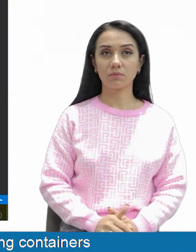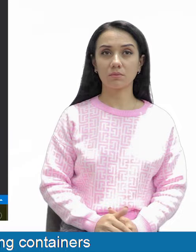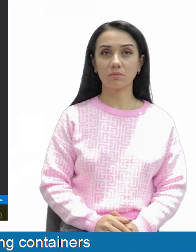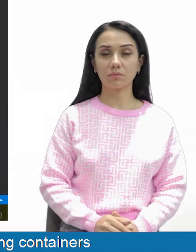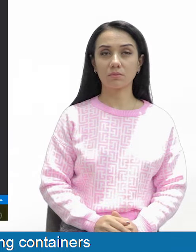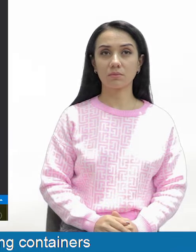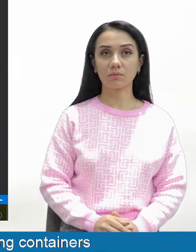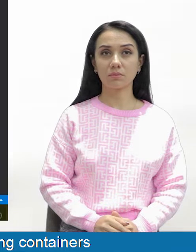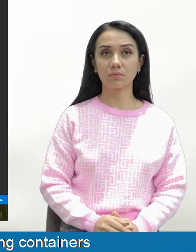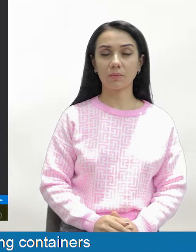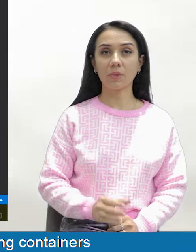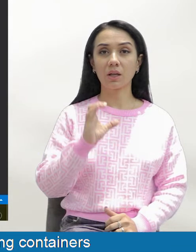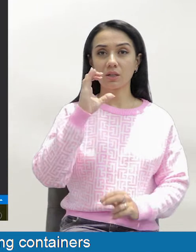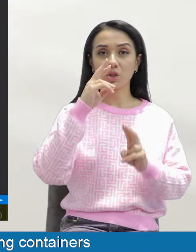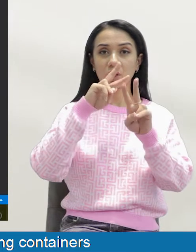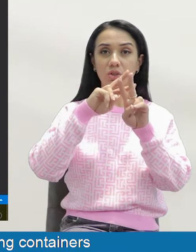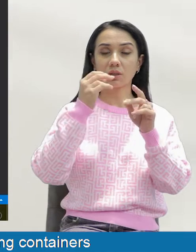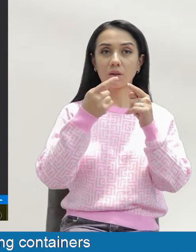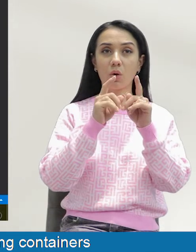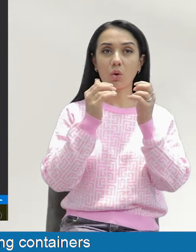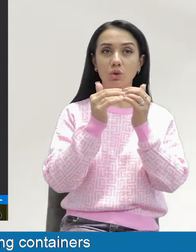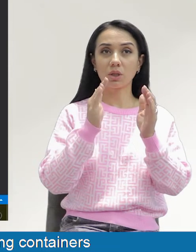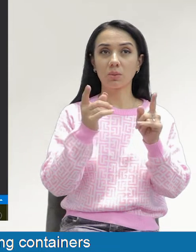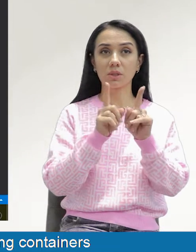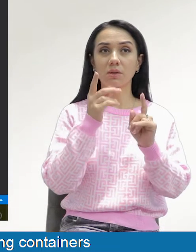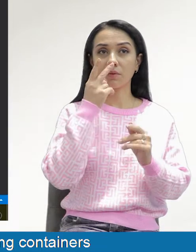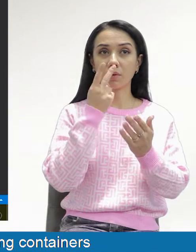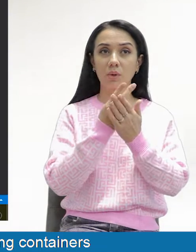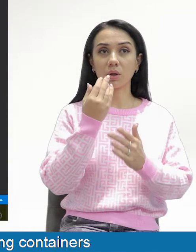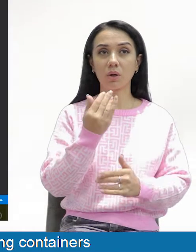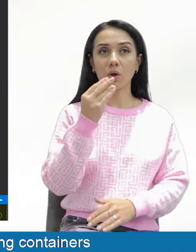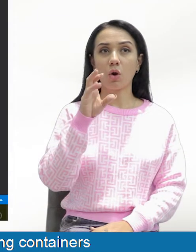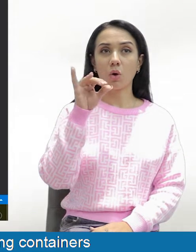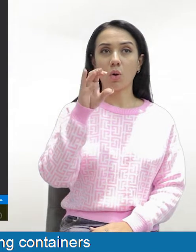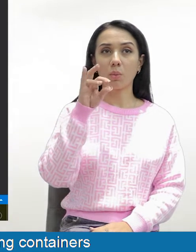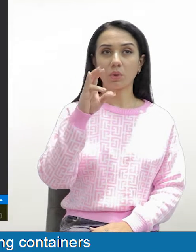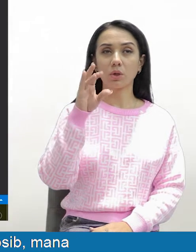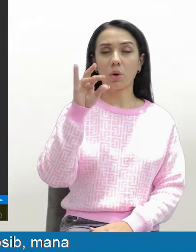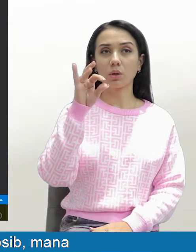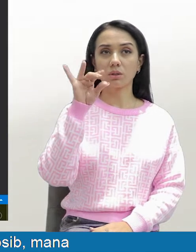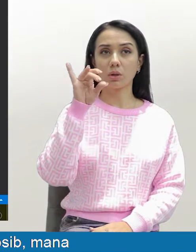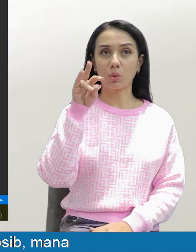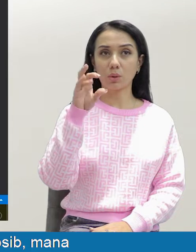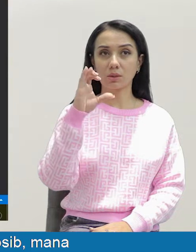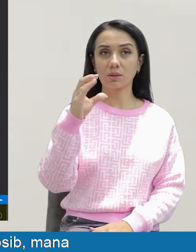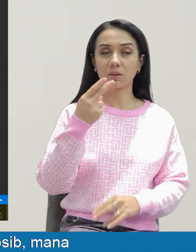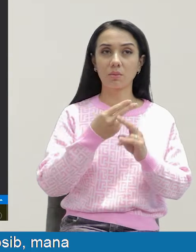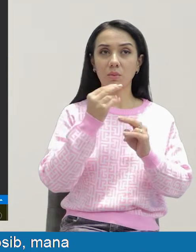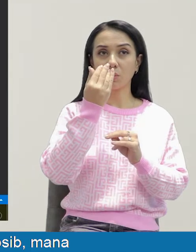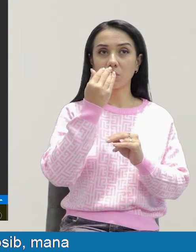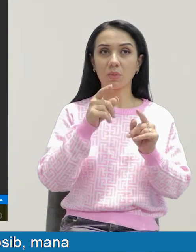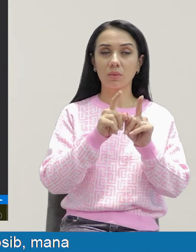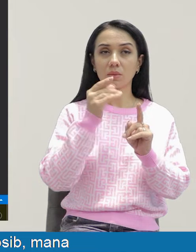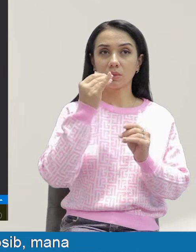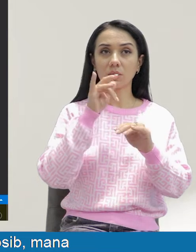Hop, C# ochamizni. Kelinglar mana common controls containers bo'limda biz